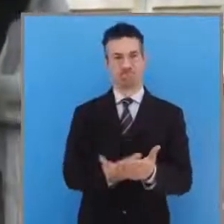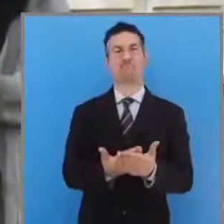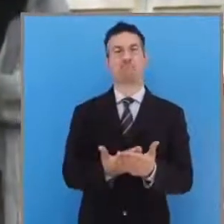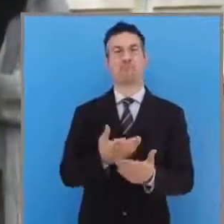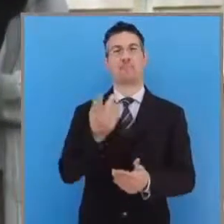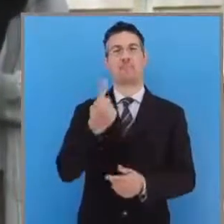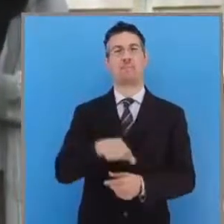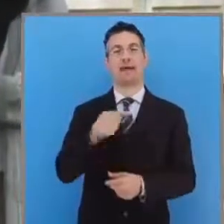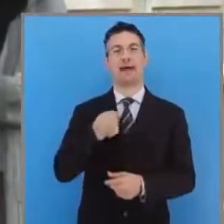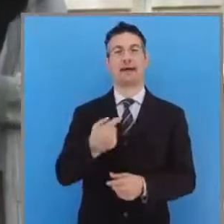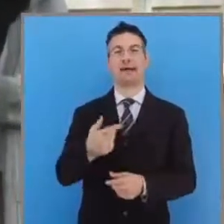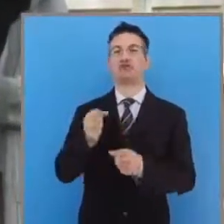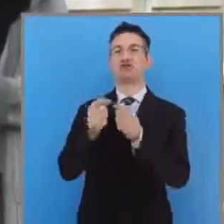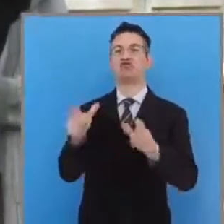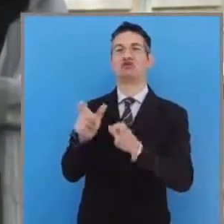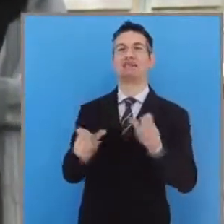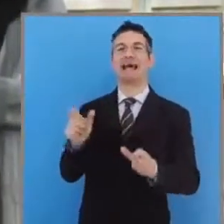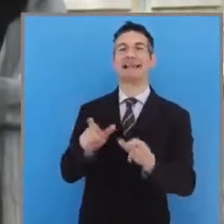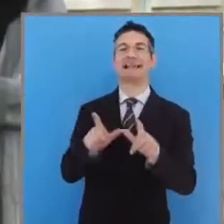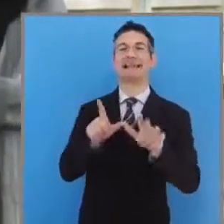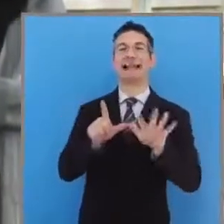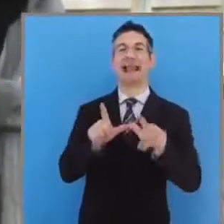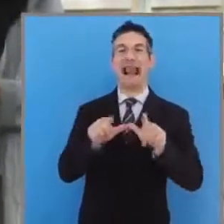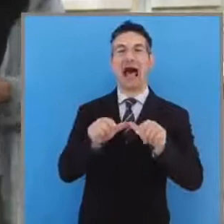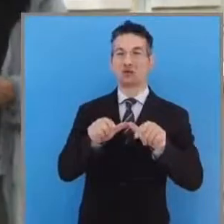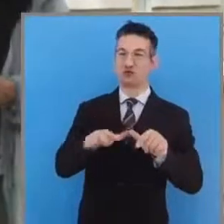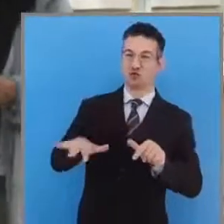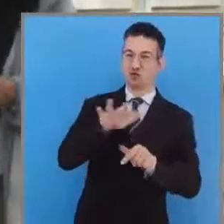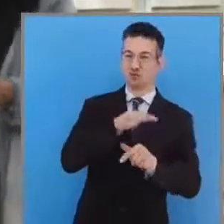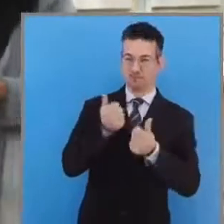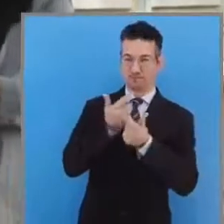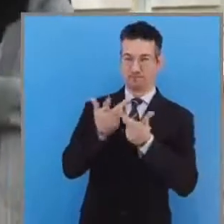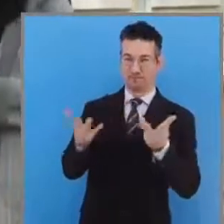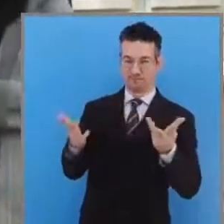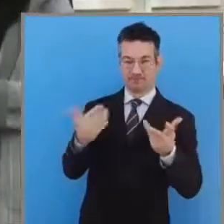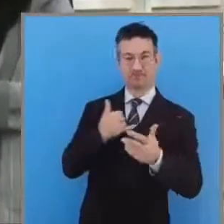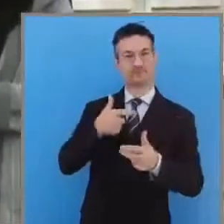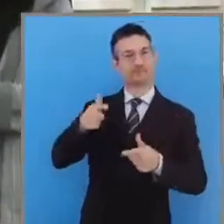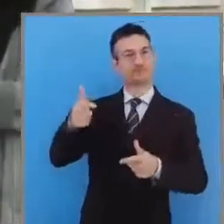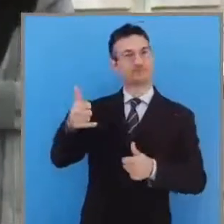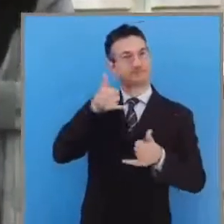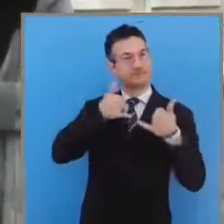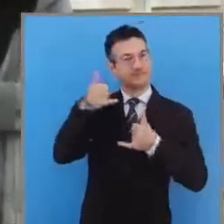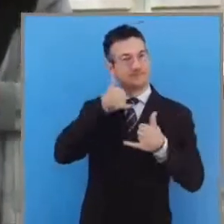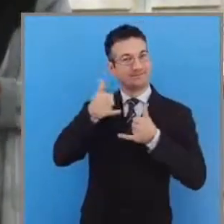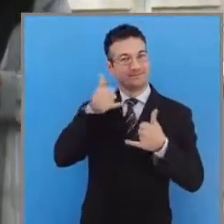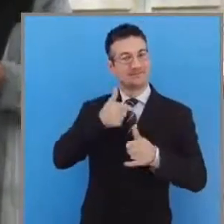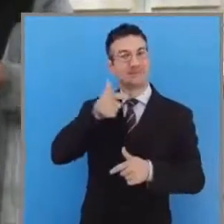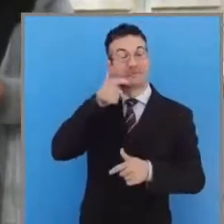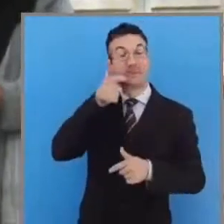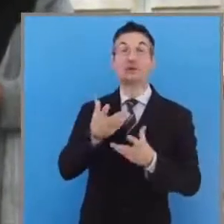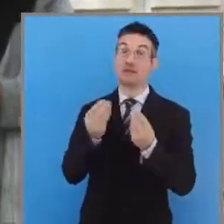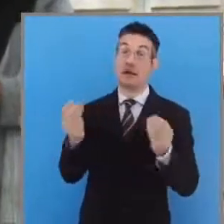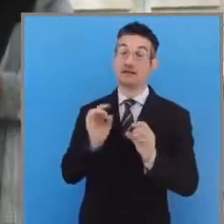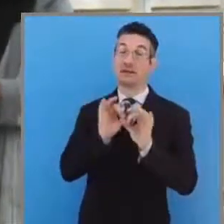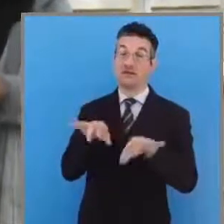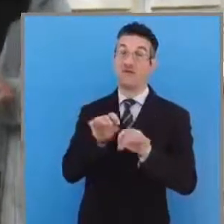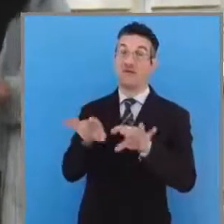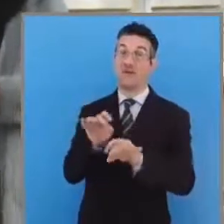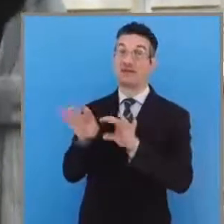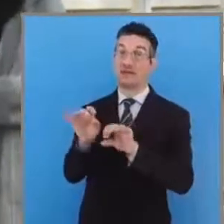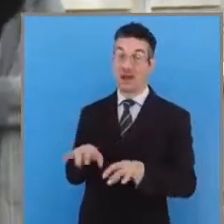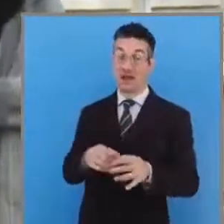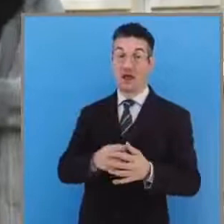che vogliamo dare ai cittadini del Lazio, che sono numerosissimi e numerosissimi purtroppo si stanno infettando. E avrà